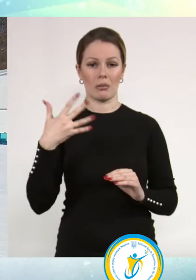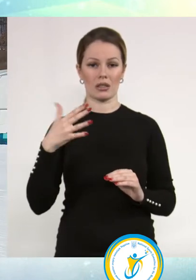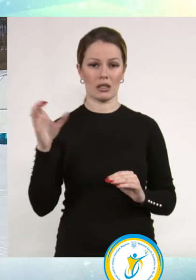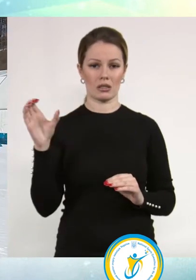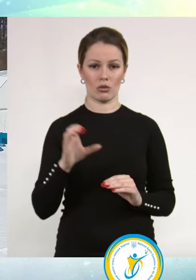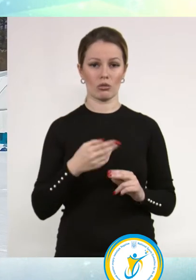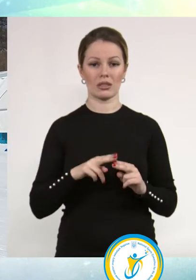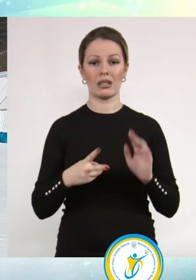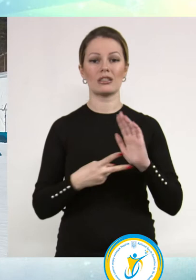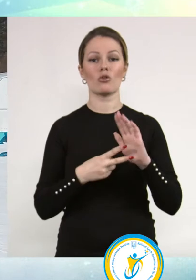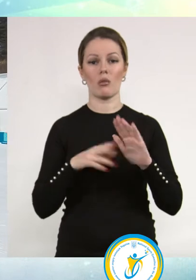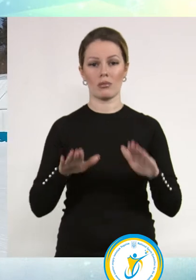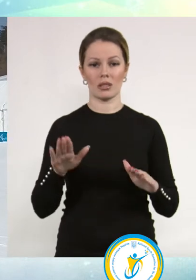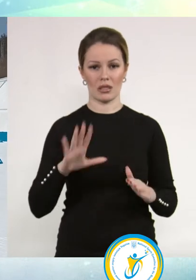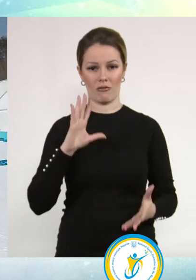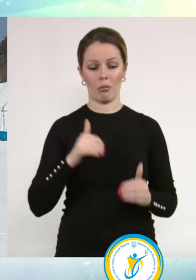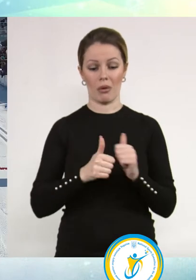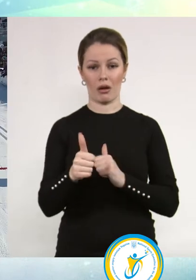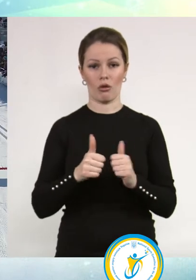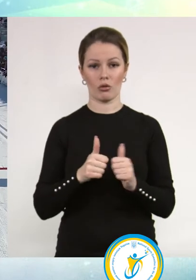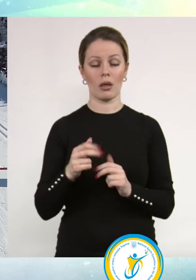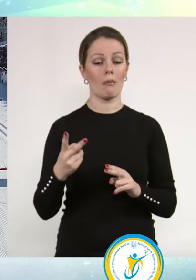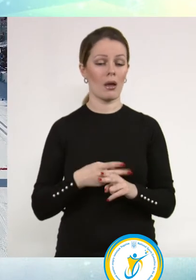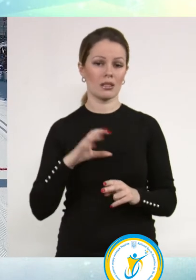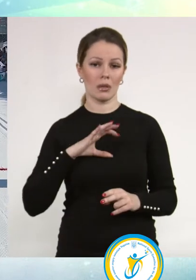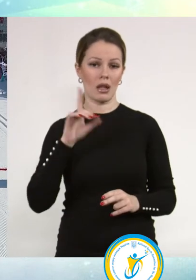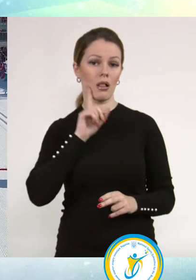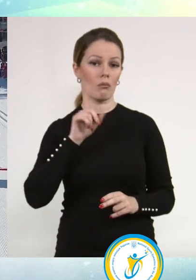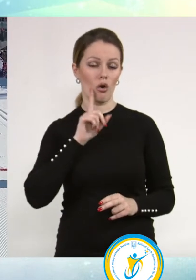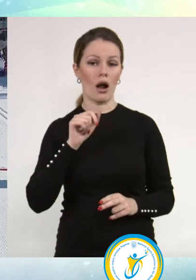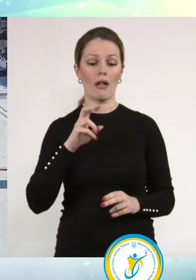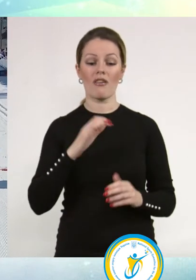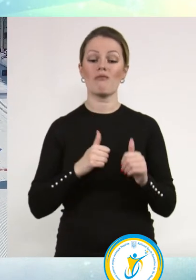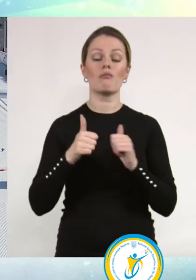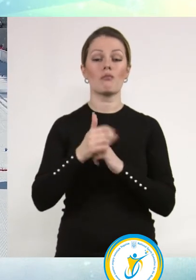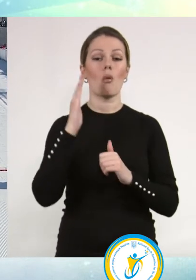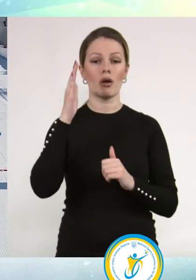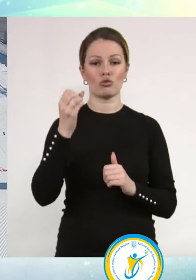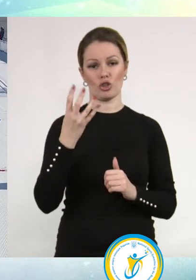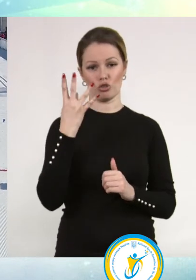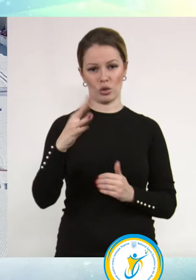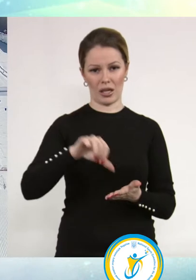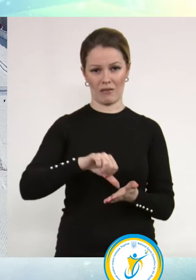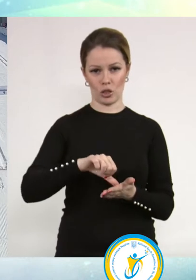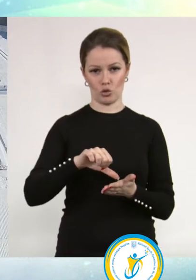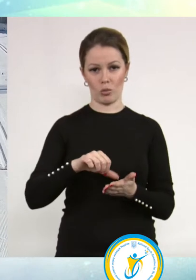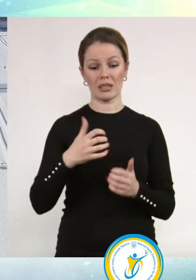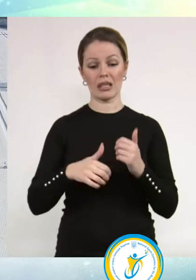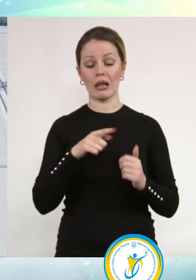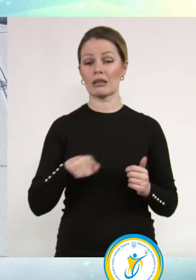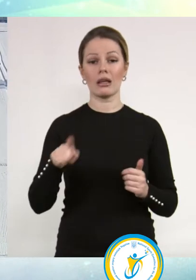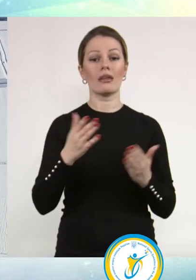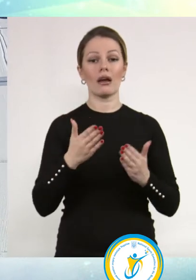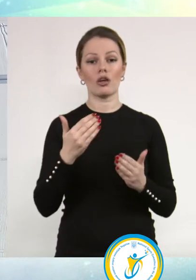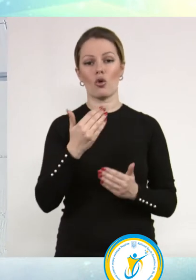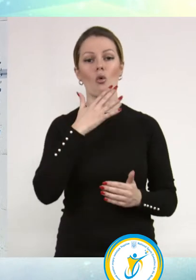50 секунд. Це 7-й результат у перегонах. Поки без медалей, але попереду у Радя ще 4 виступи, серед